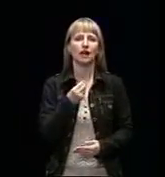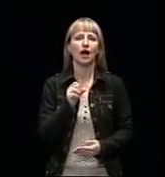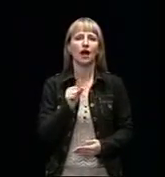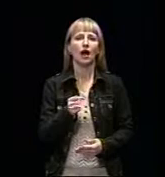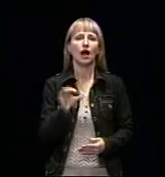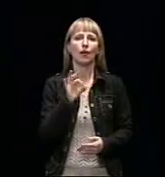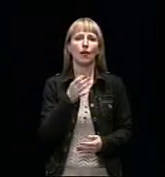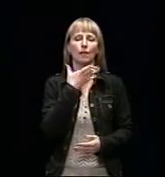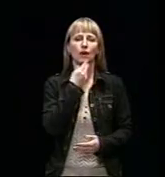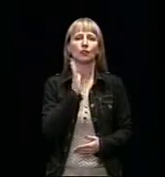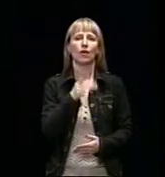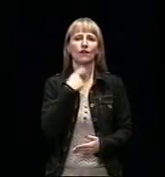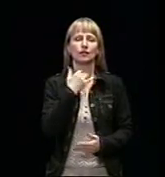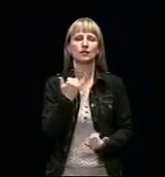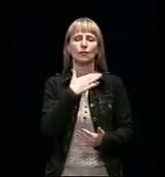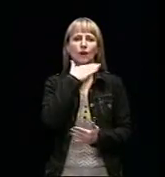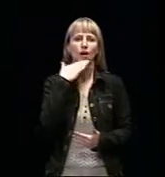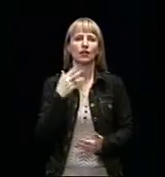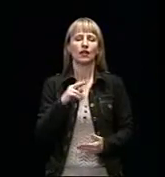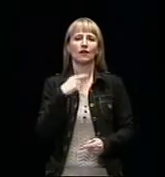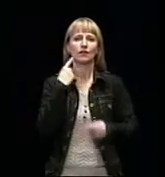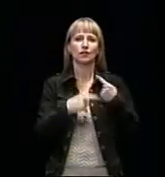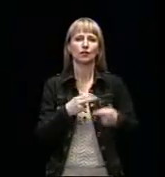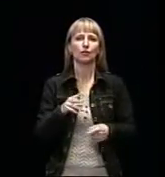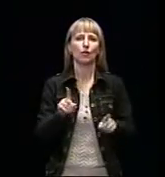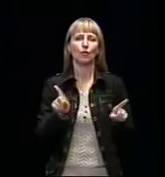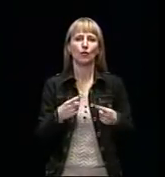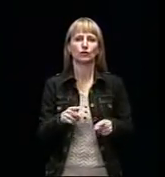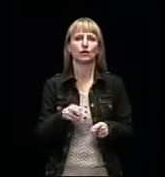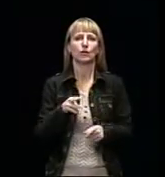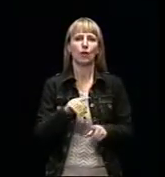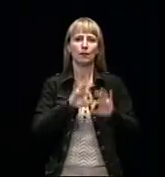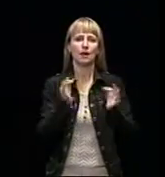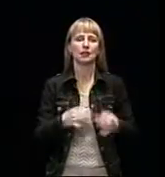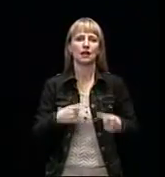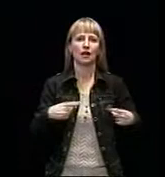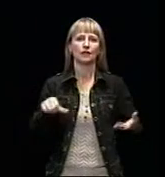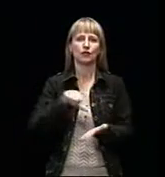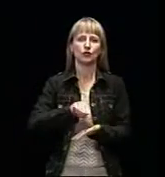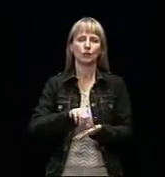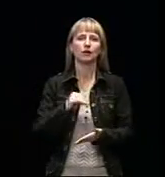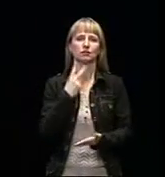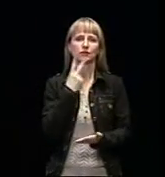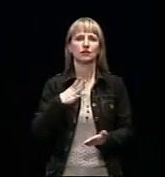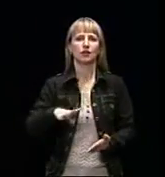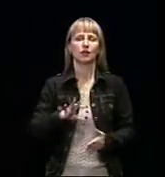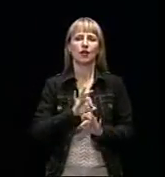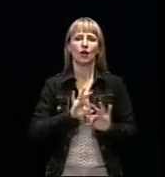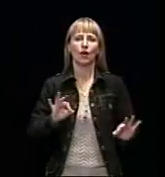сьогодні говоритимемо багато, як завжди, про музику, про мистецькі акції. А також чекаємо прекрасного